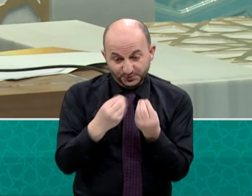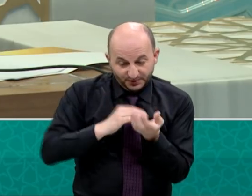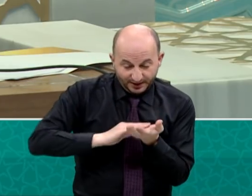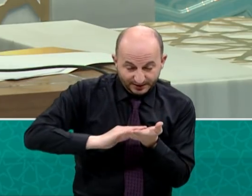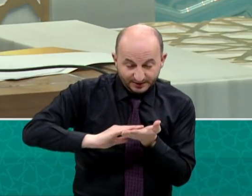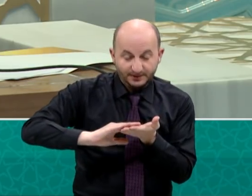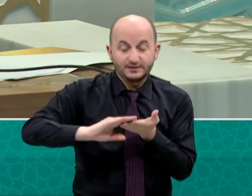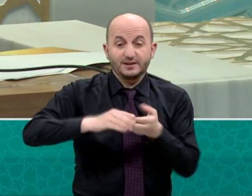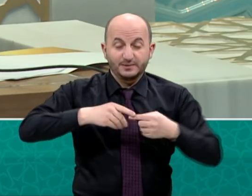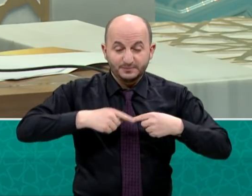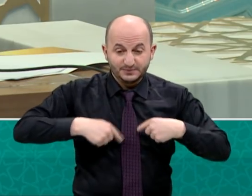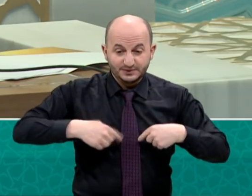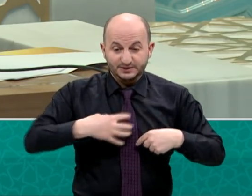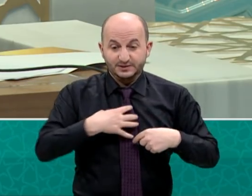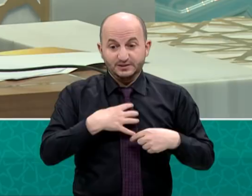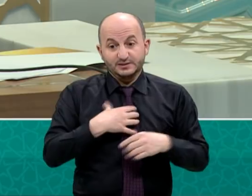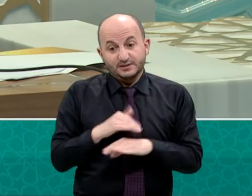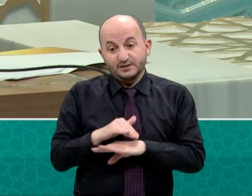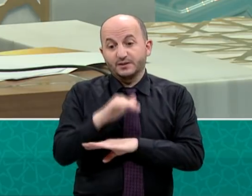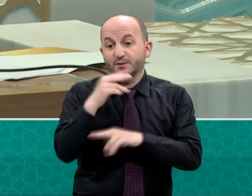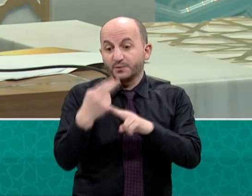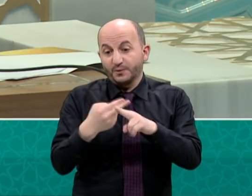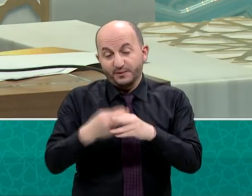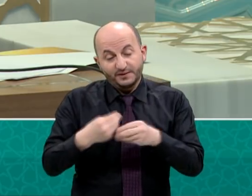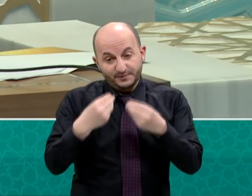güzelleştireceğini bizzat yaşayarak gösteren,